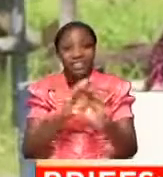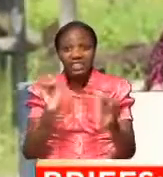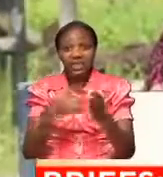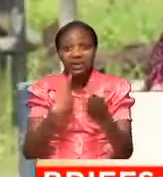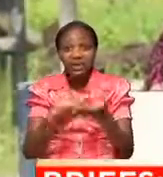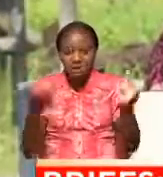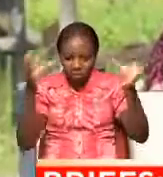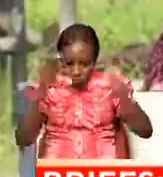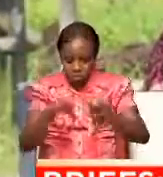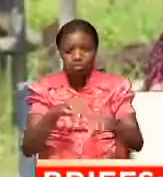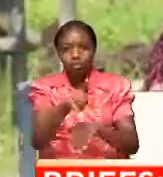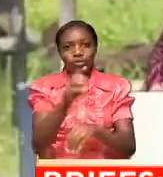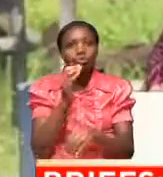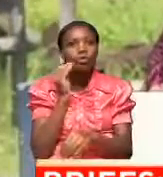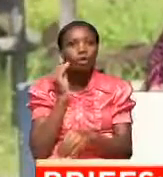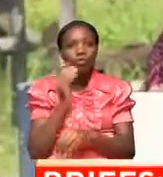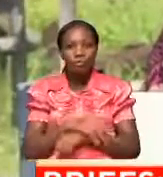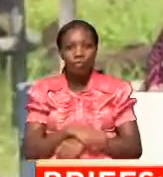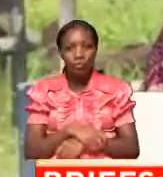tutawafungia ndani ya majumba yenu.